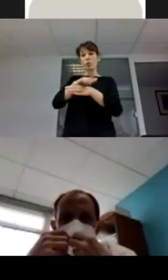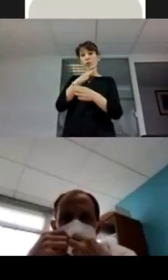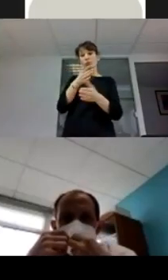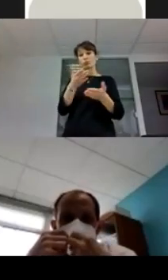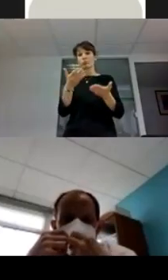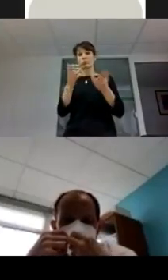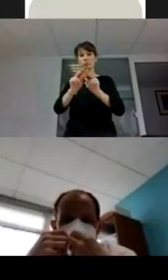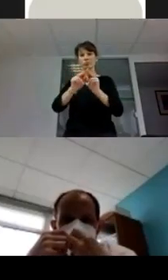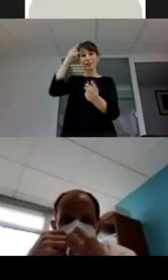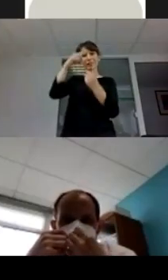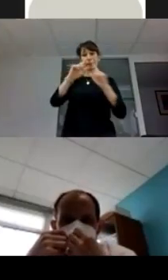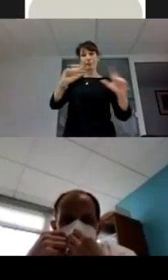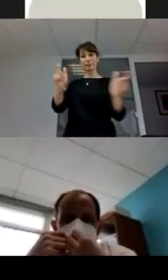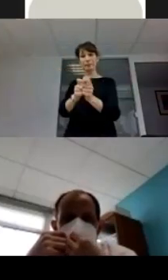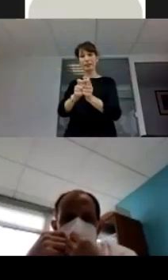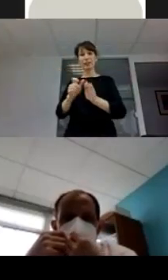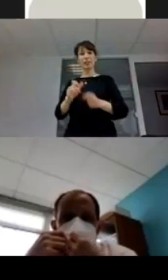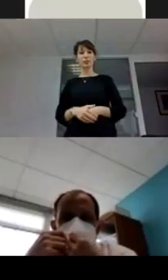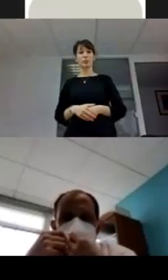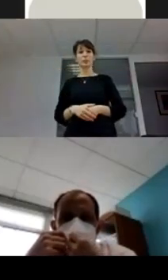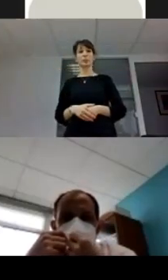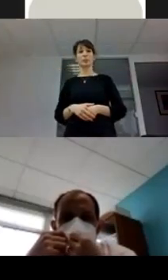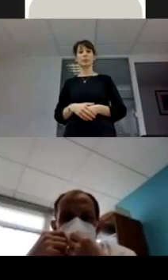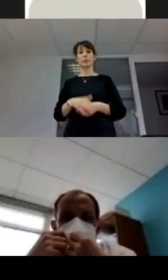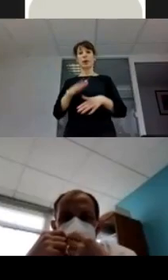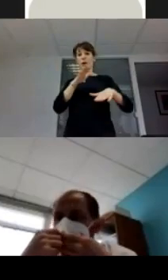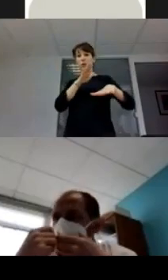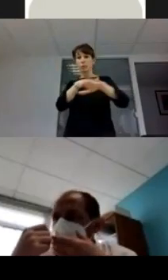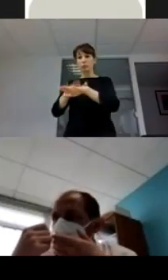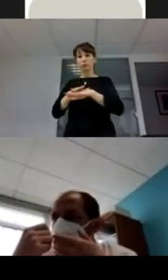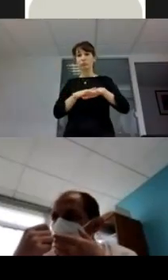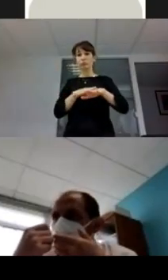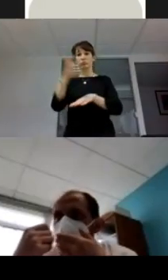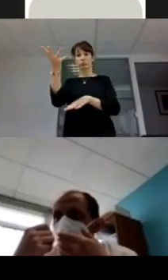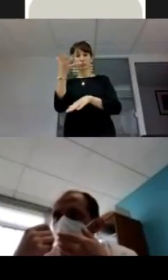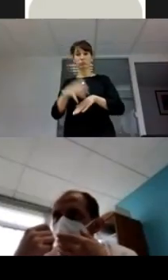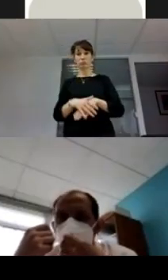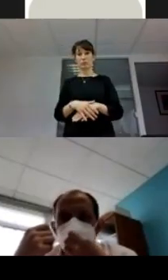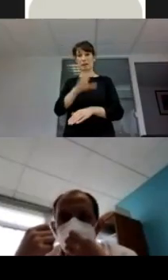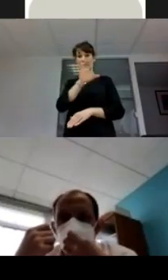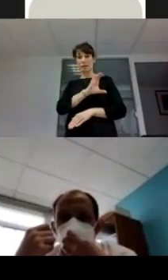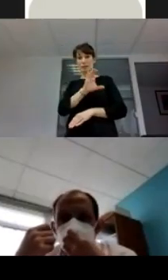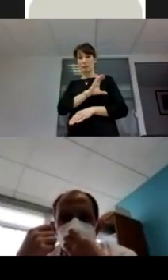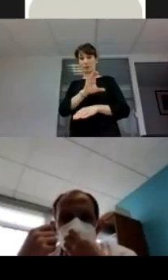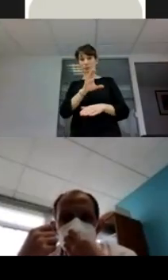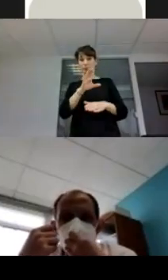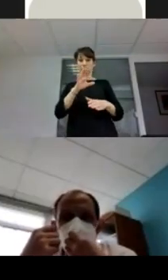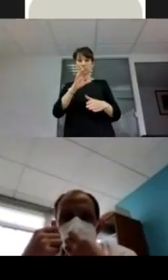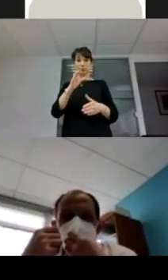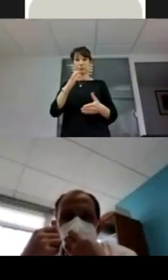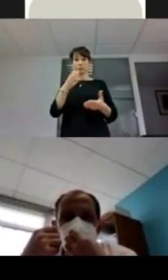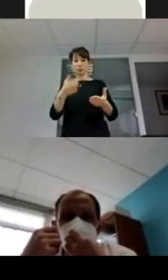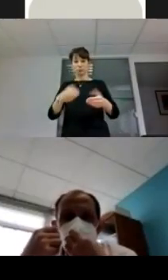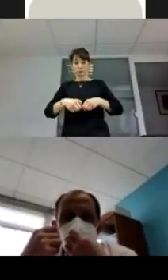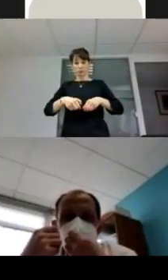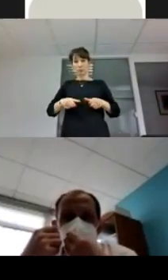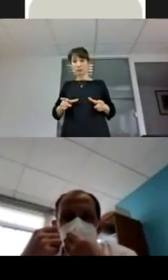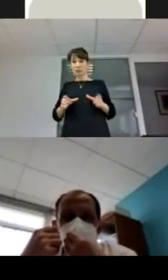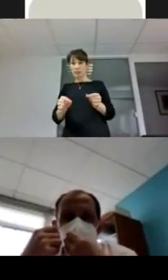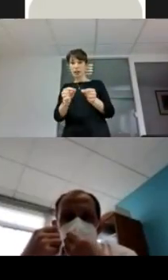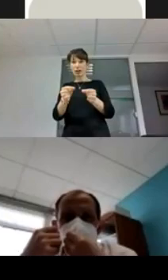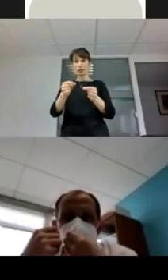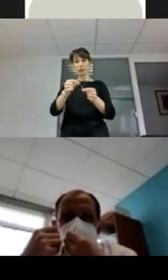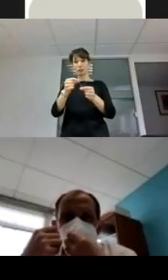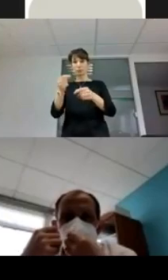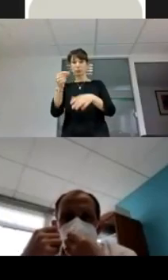dégénérescence. On parle ce soir de dépistage. Alors, je vous ai remis les définitions. La prévention, c'est l'ensemble des mesures